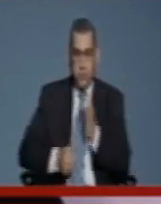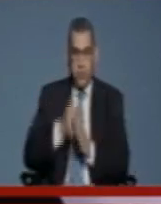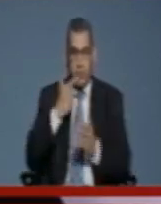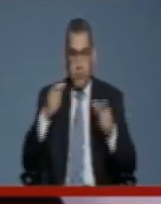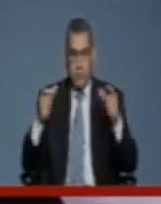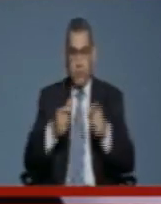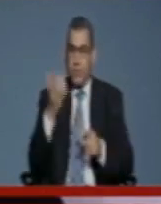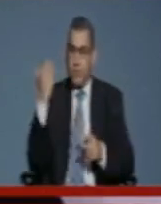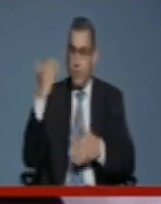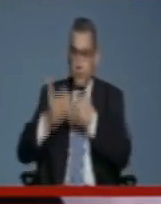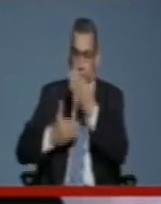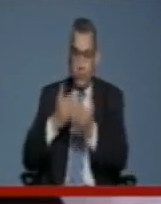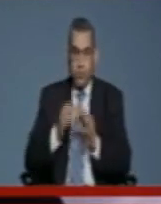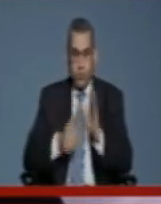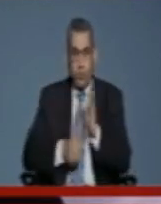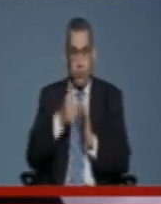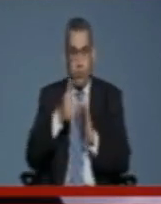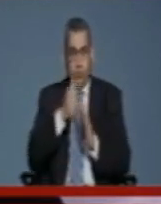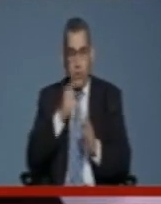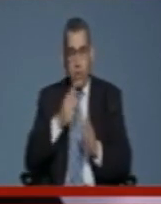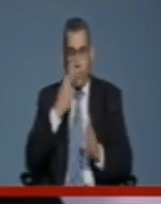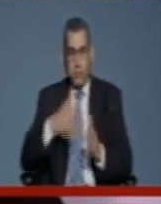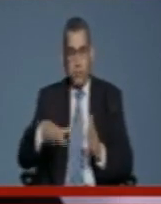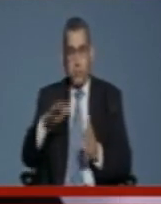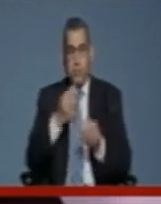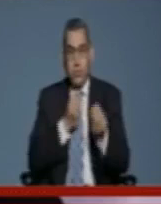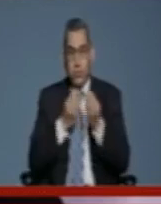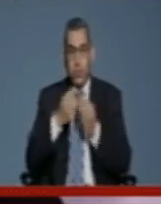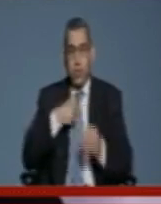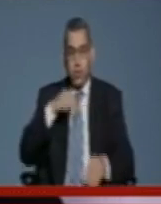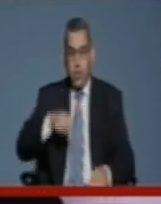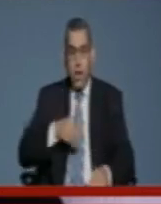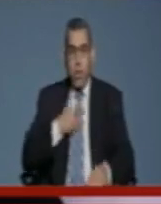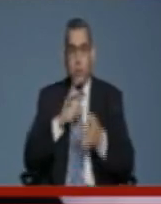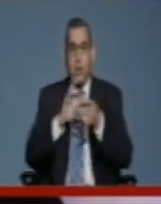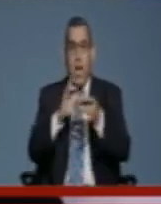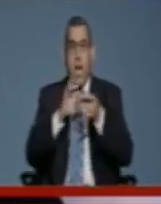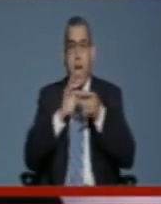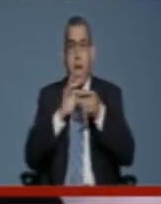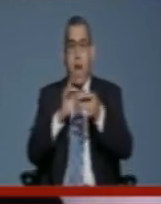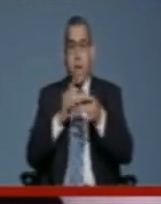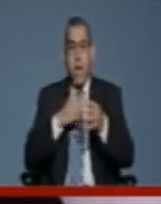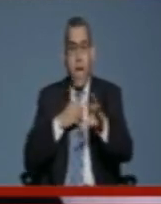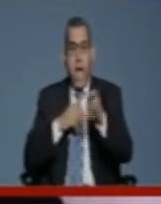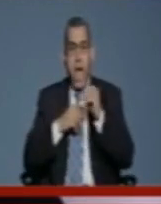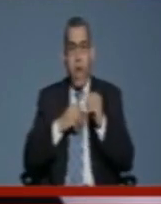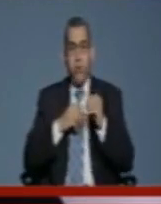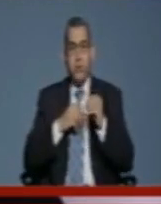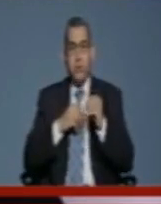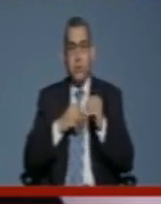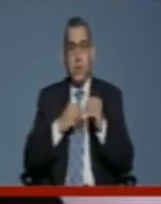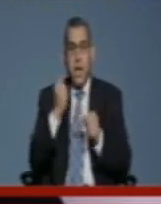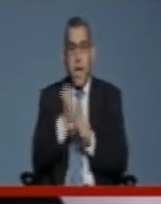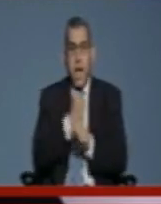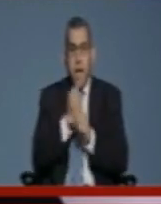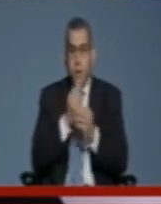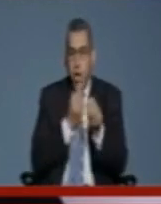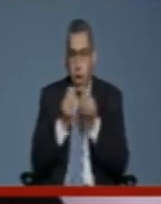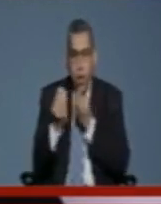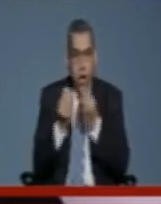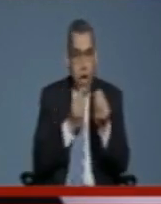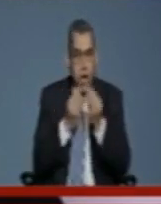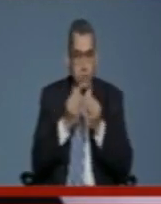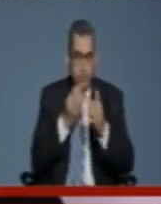تم فيها اجراء هذا الحوار دلوقتي احنا بنتكلم احنا محتاجين نعمل حوار اعمق